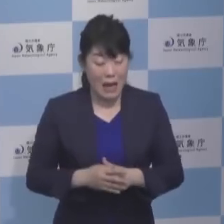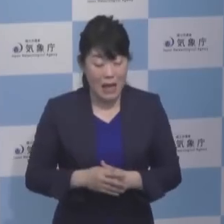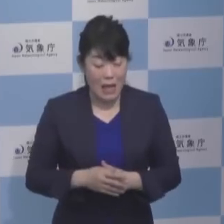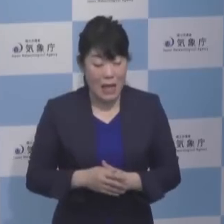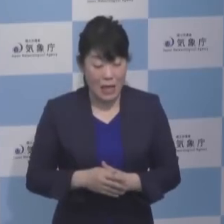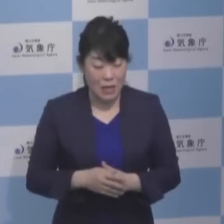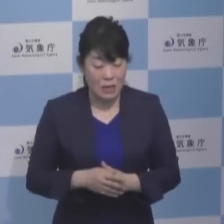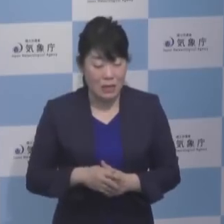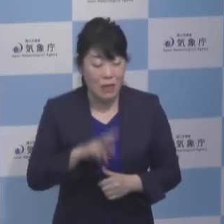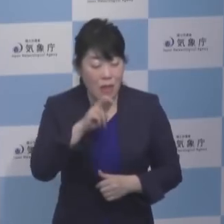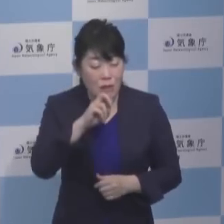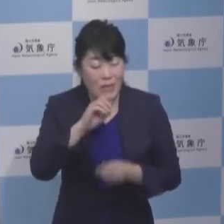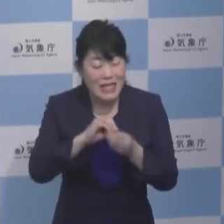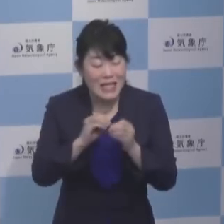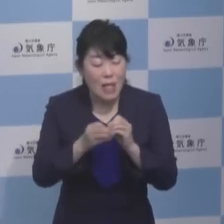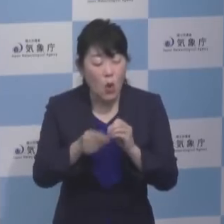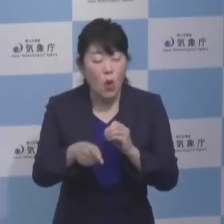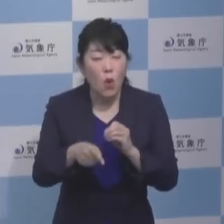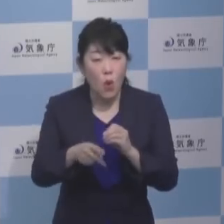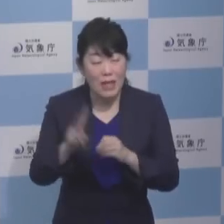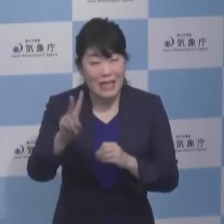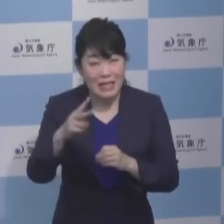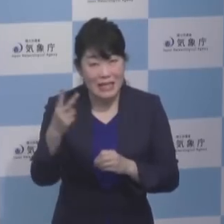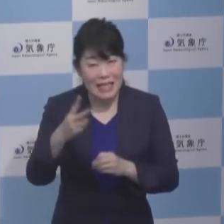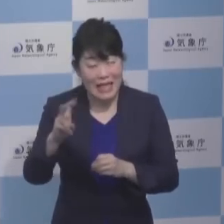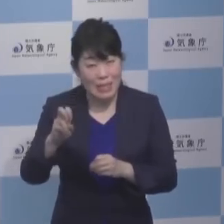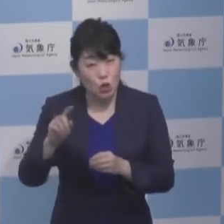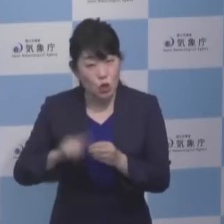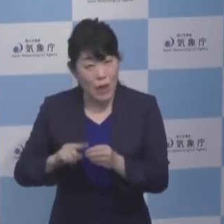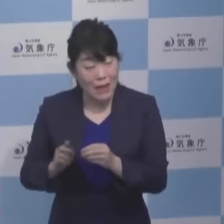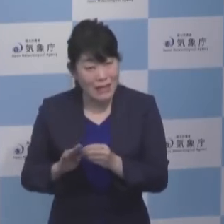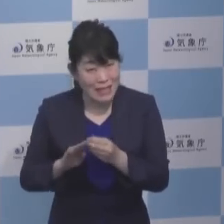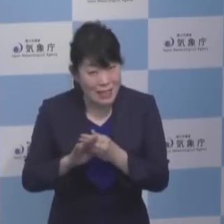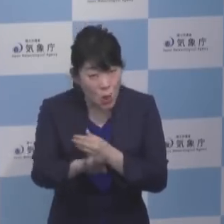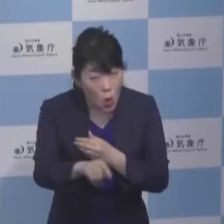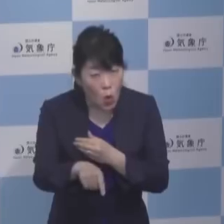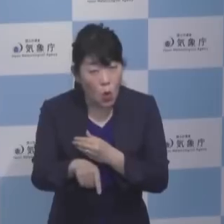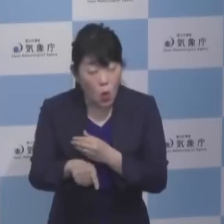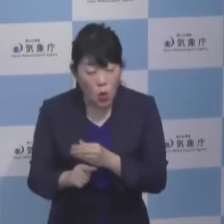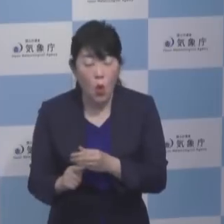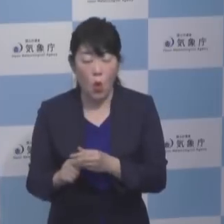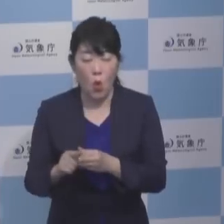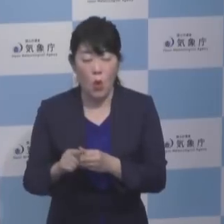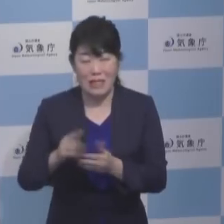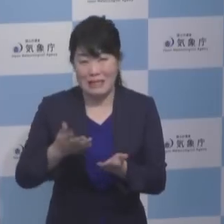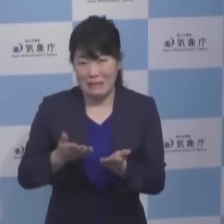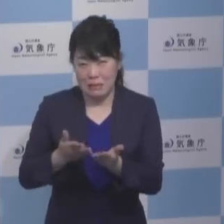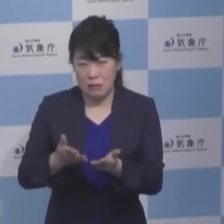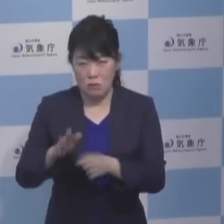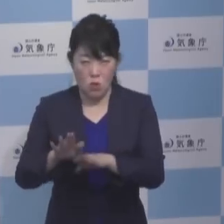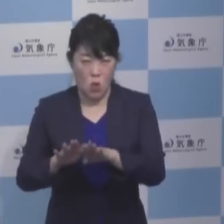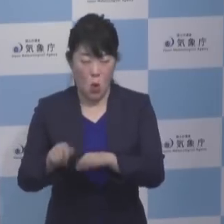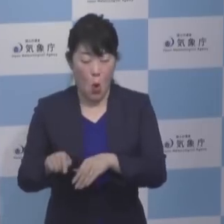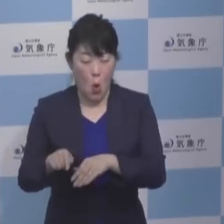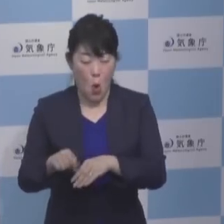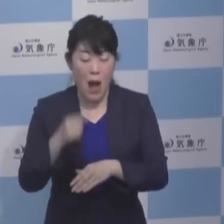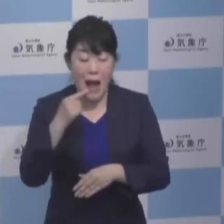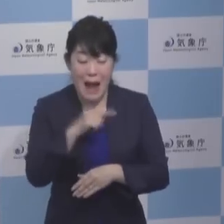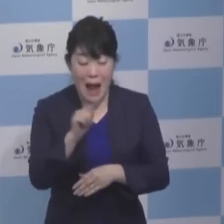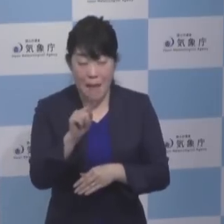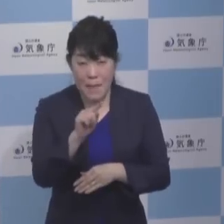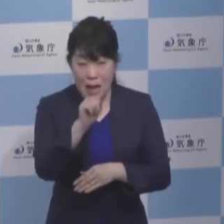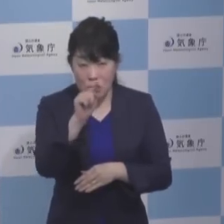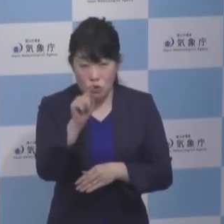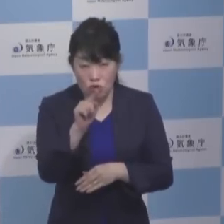その2020年以降の地震を書いているところです。で赤丸が今回の地震以降